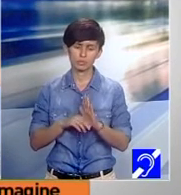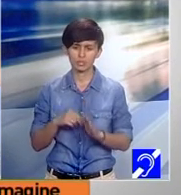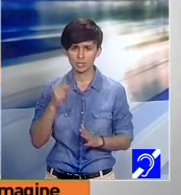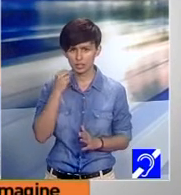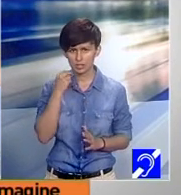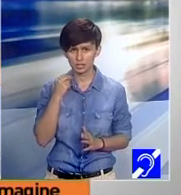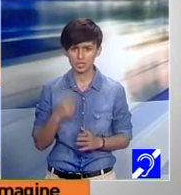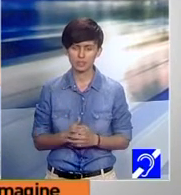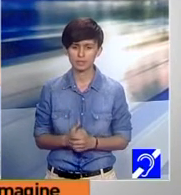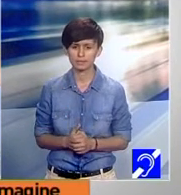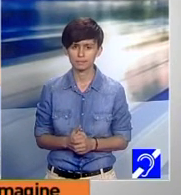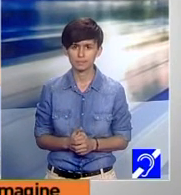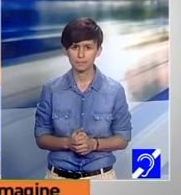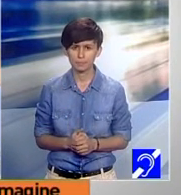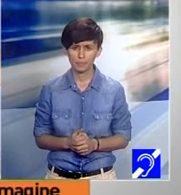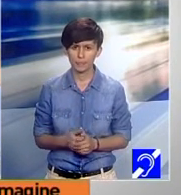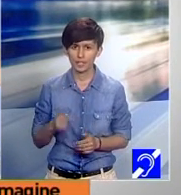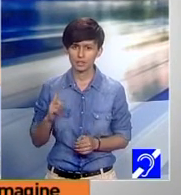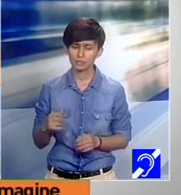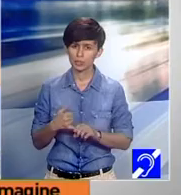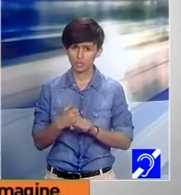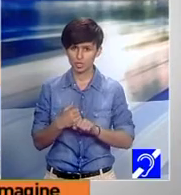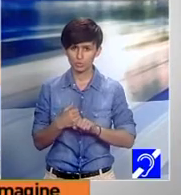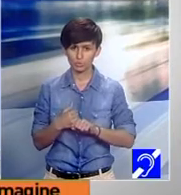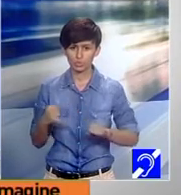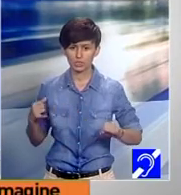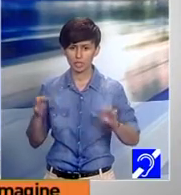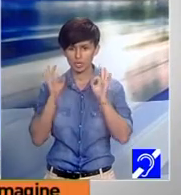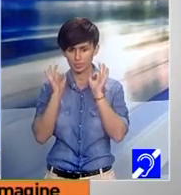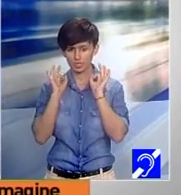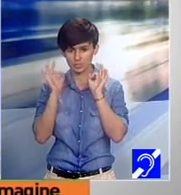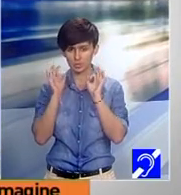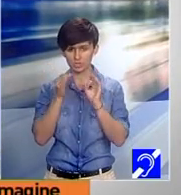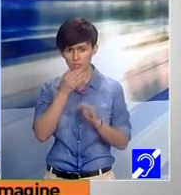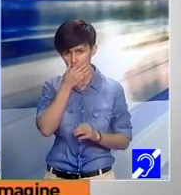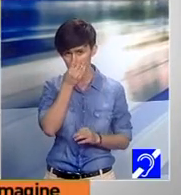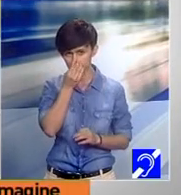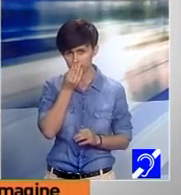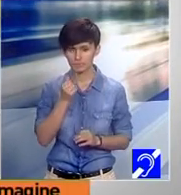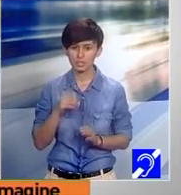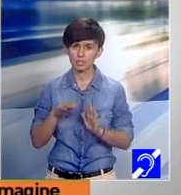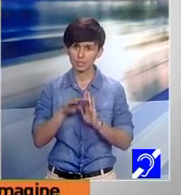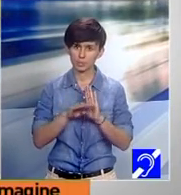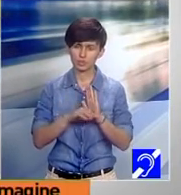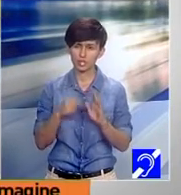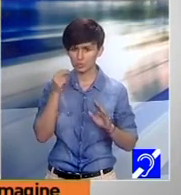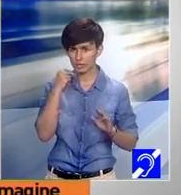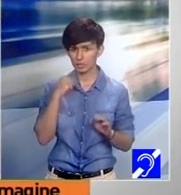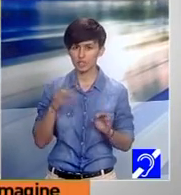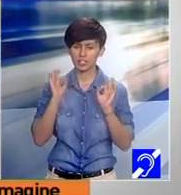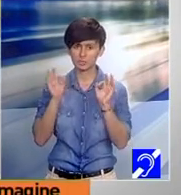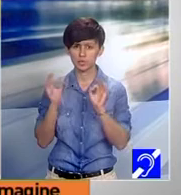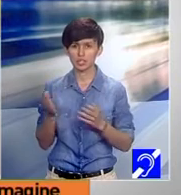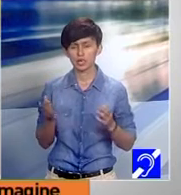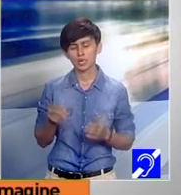a trecut pe un lăptic special. Regimul alimentar special, de care vorbeau și colegele